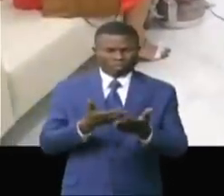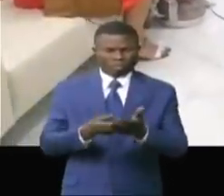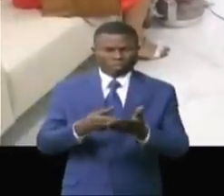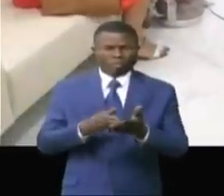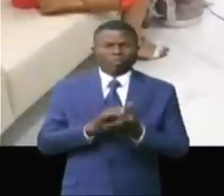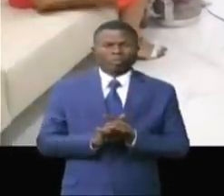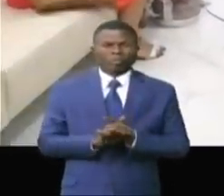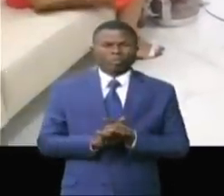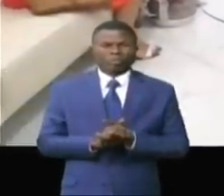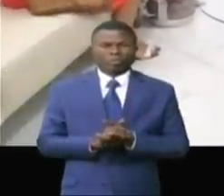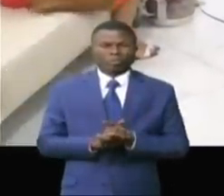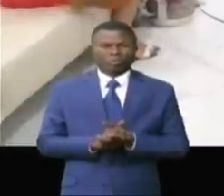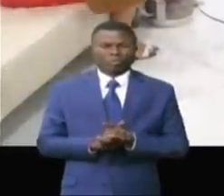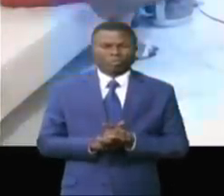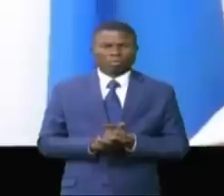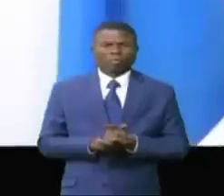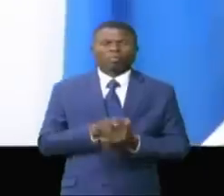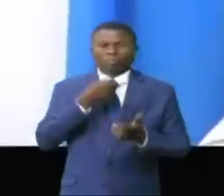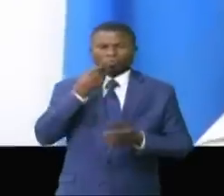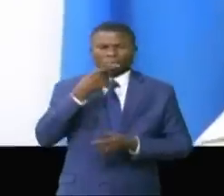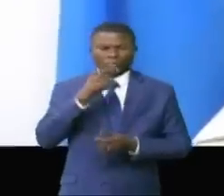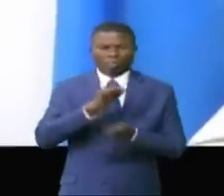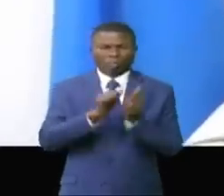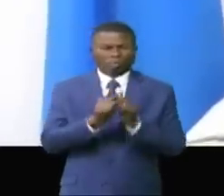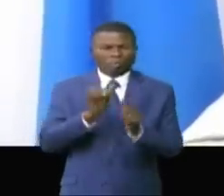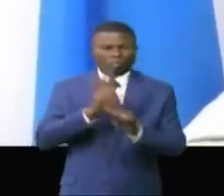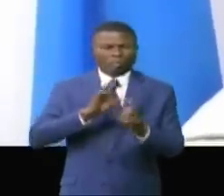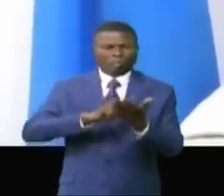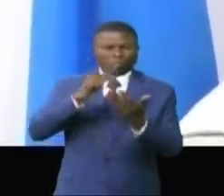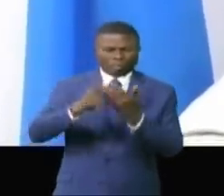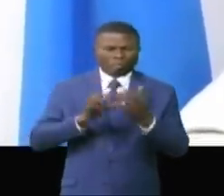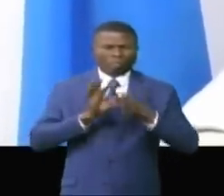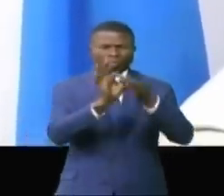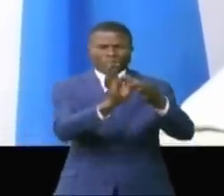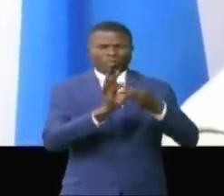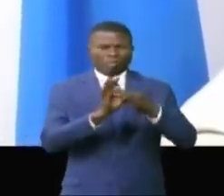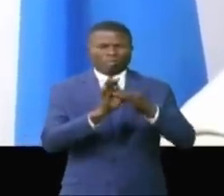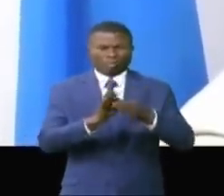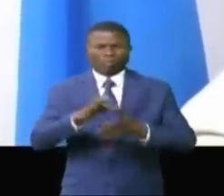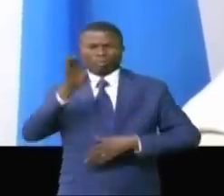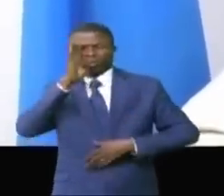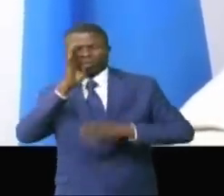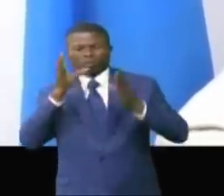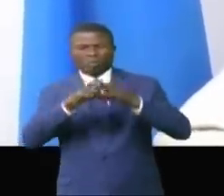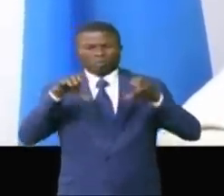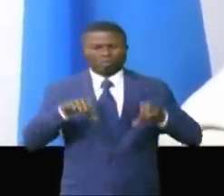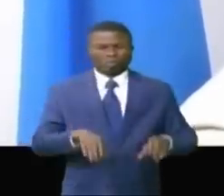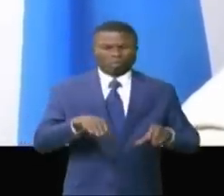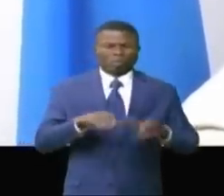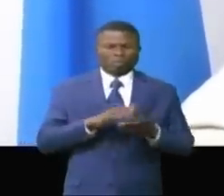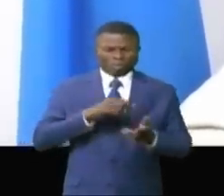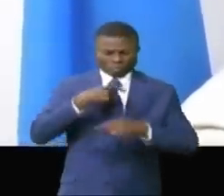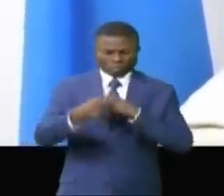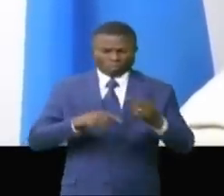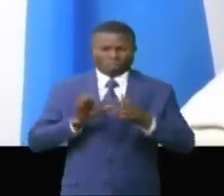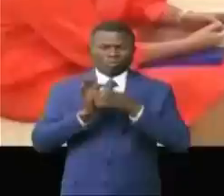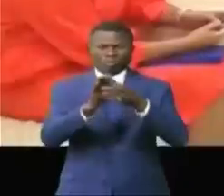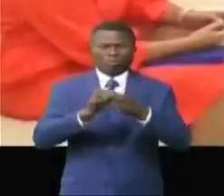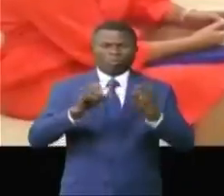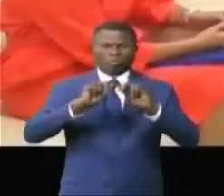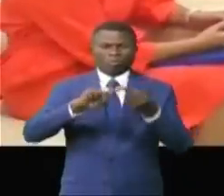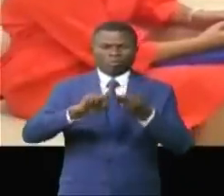Samalukonde Kyenge l'état d'avancement des différents projets de coopération belgo-congolaise, la reprise de la coopération